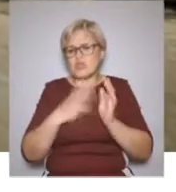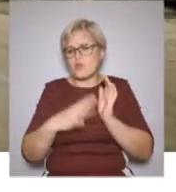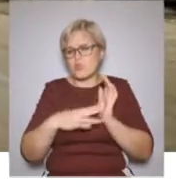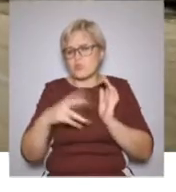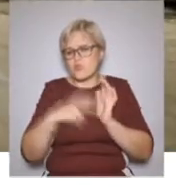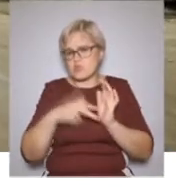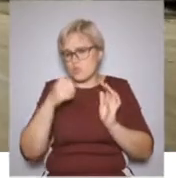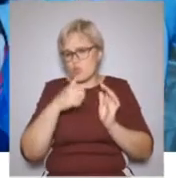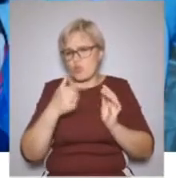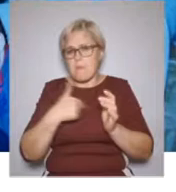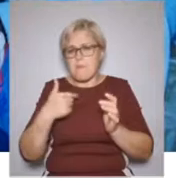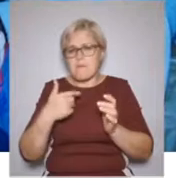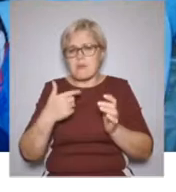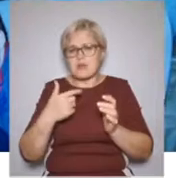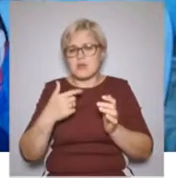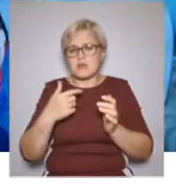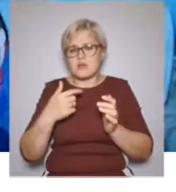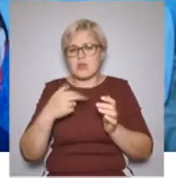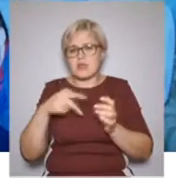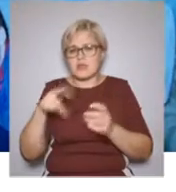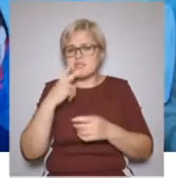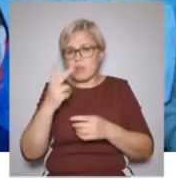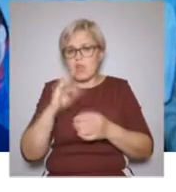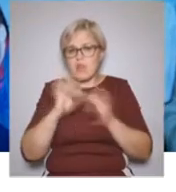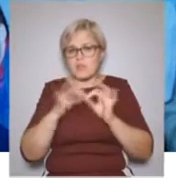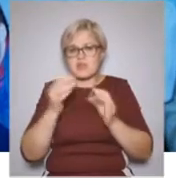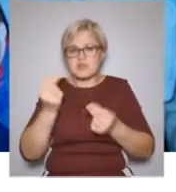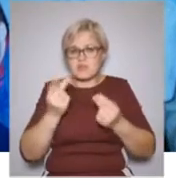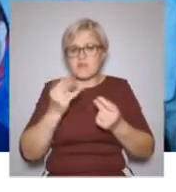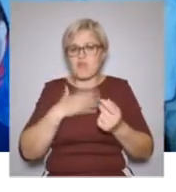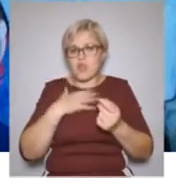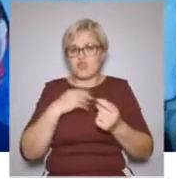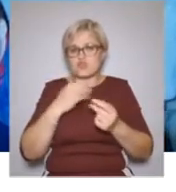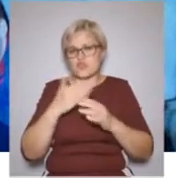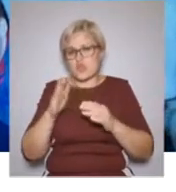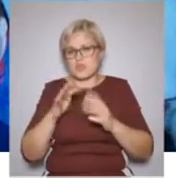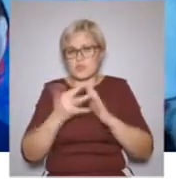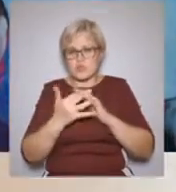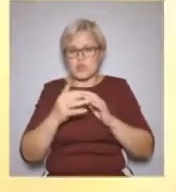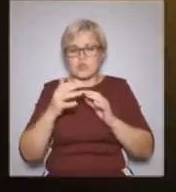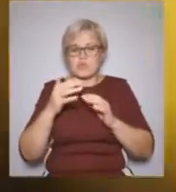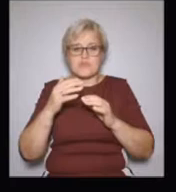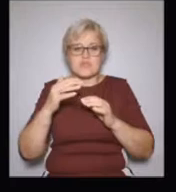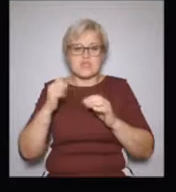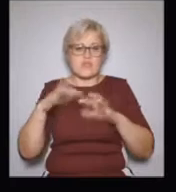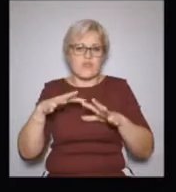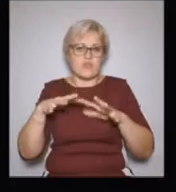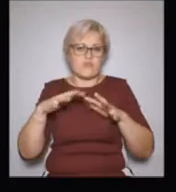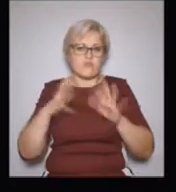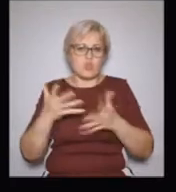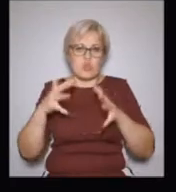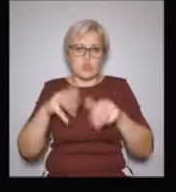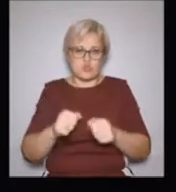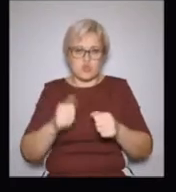зимой такой часто встречалось когда морозы был вот мы пошли к нашим друзьям смотреть эстафету вот но это один из моментов